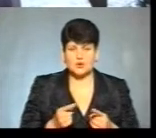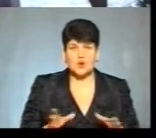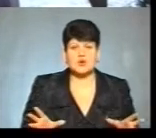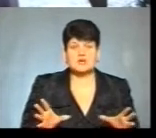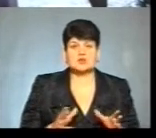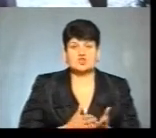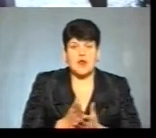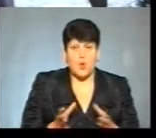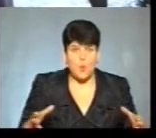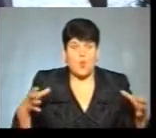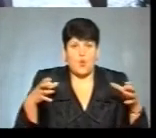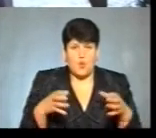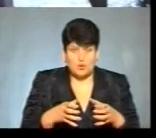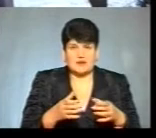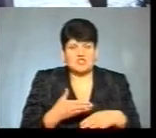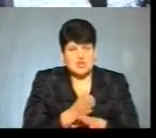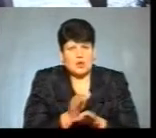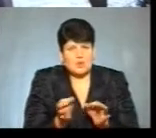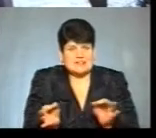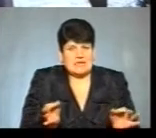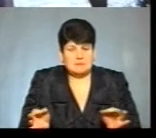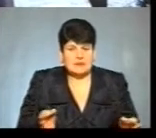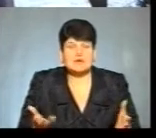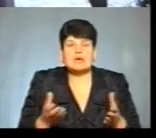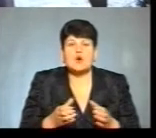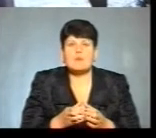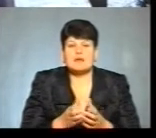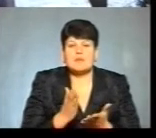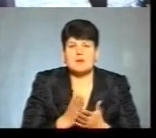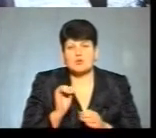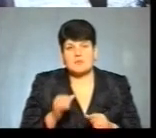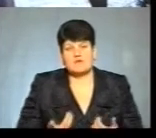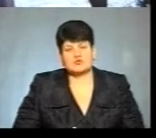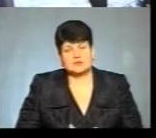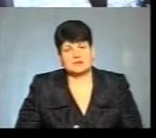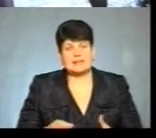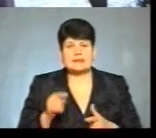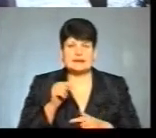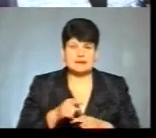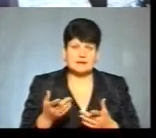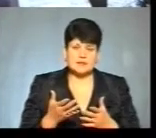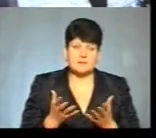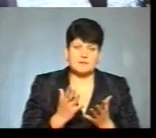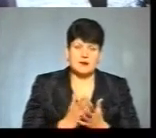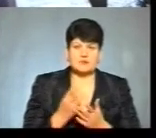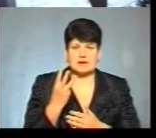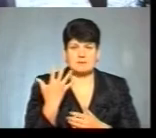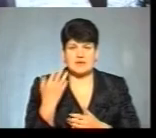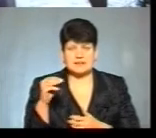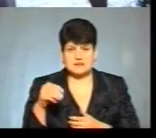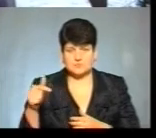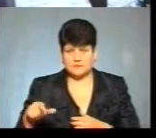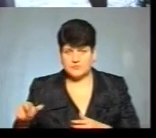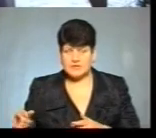укрупнення, чи шляхом роздріблення? І які громади мають право на життя? Ті, що налічують 3-5 тисяч чоловік, чи ті,